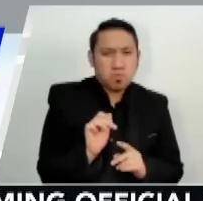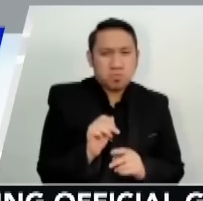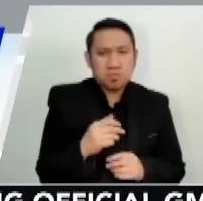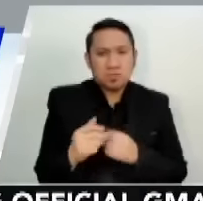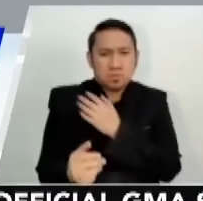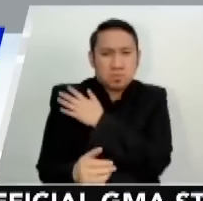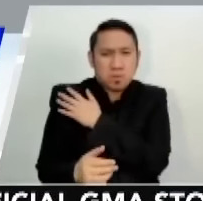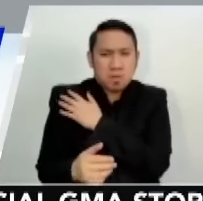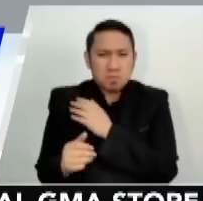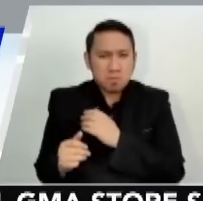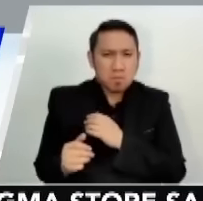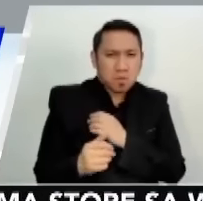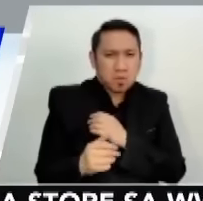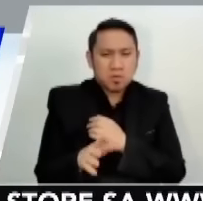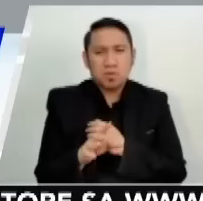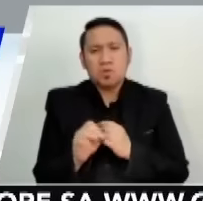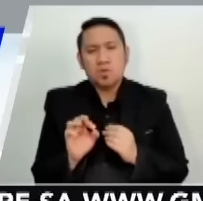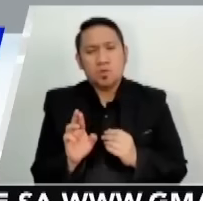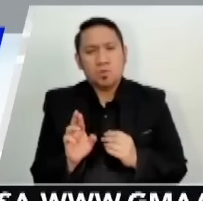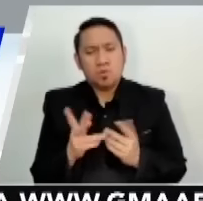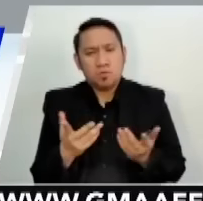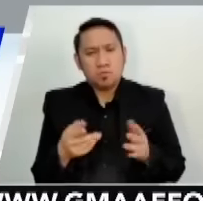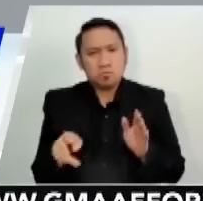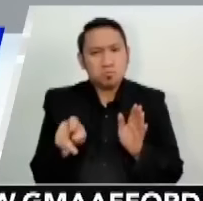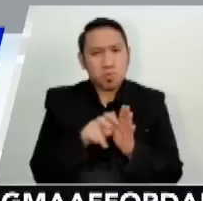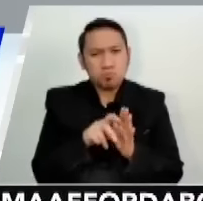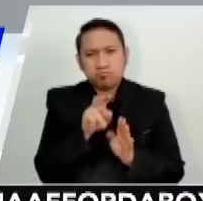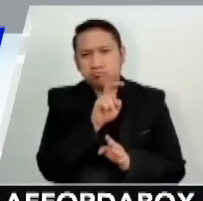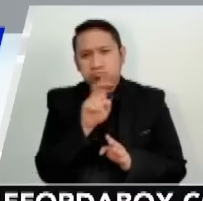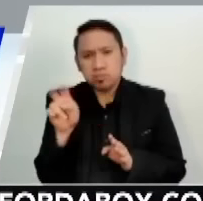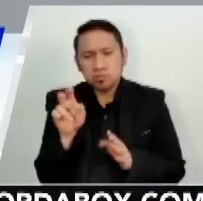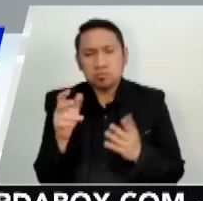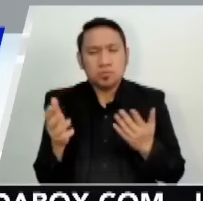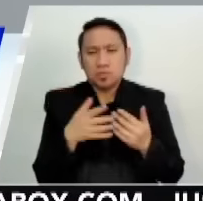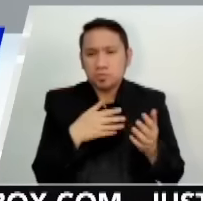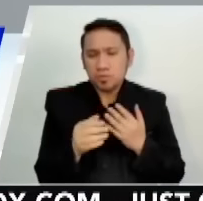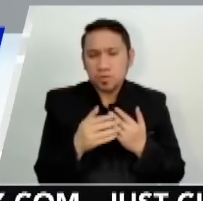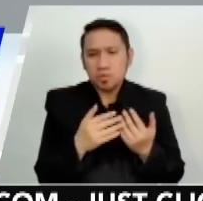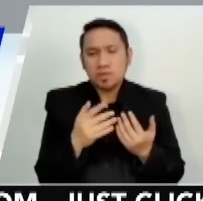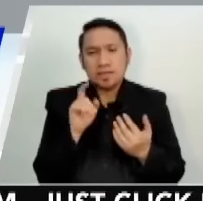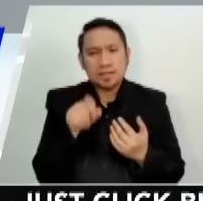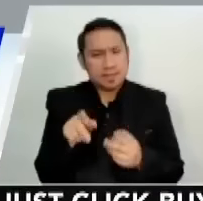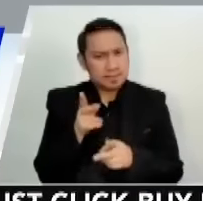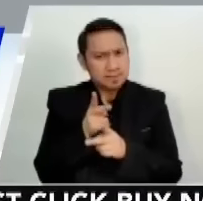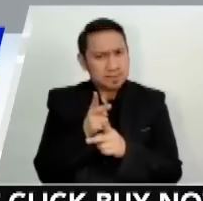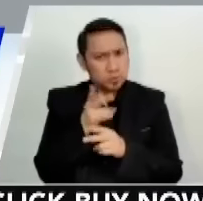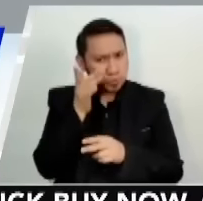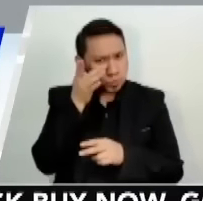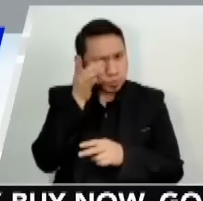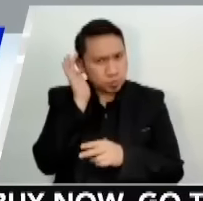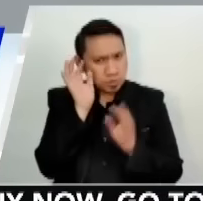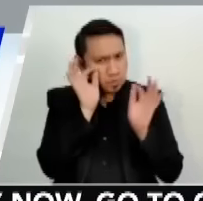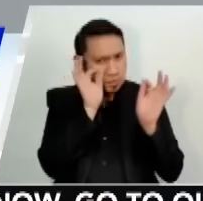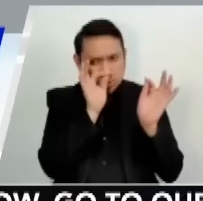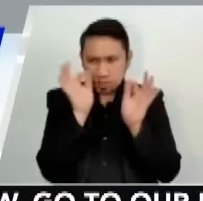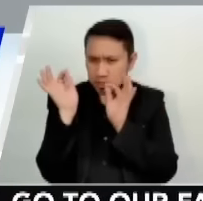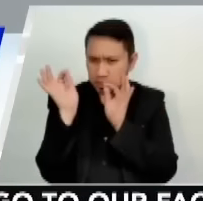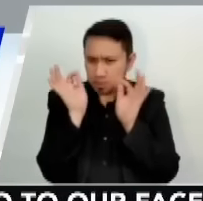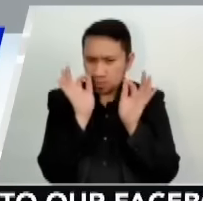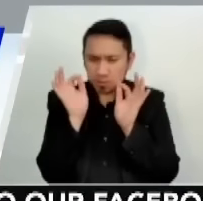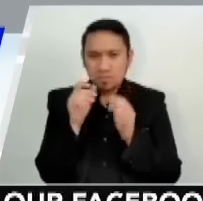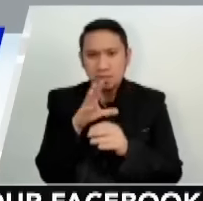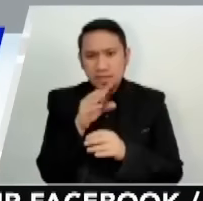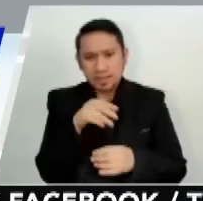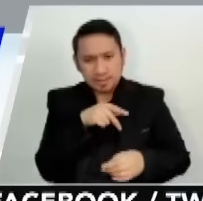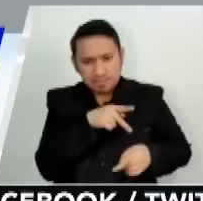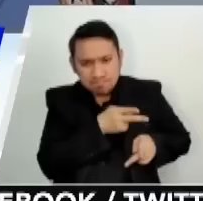sa while riding in public transport, so bantayan muna agad ang yung mga valuables, ang ating mga gadgets,